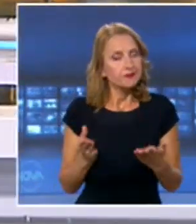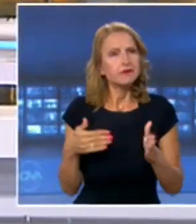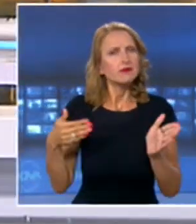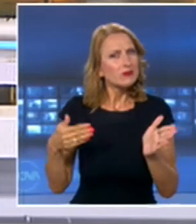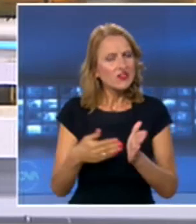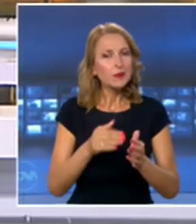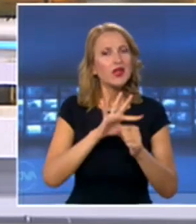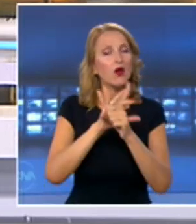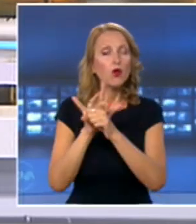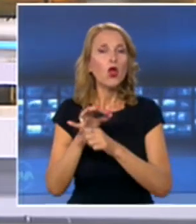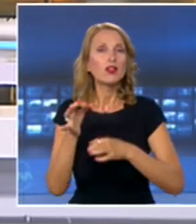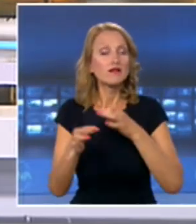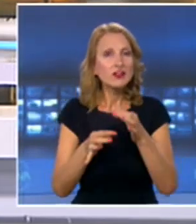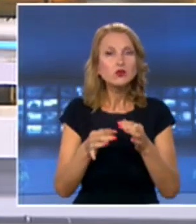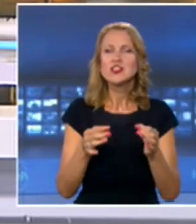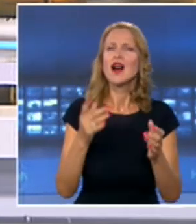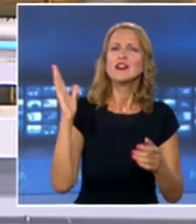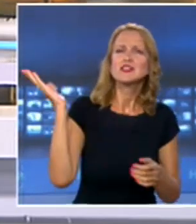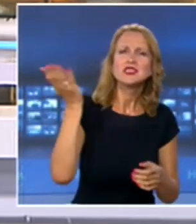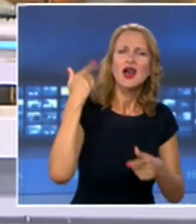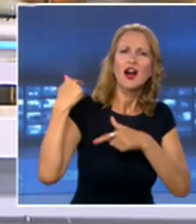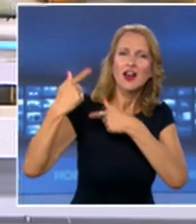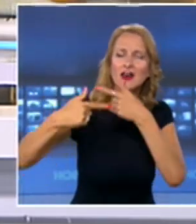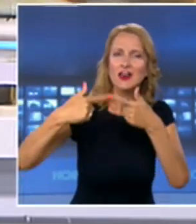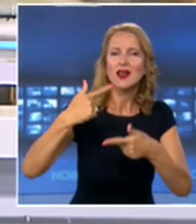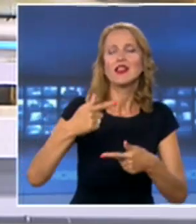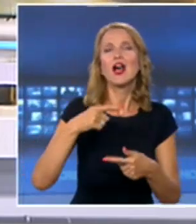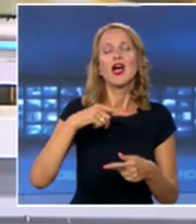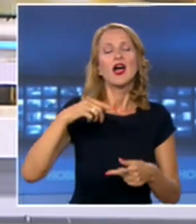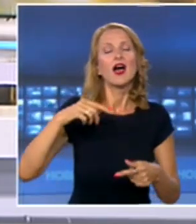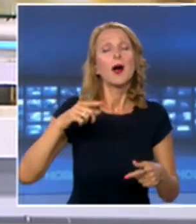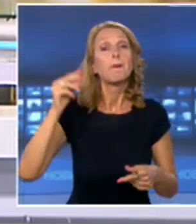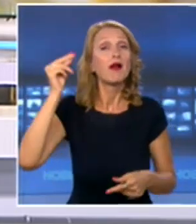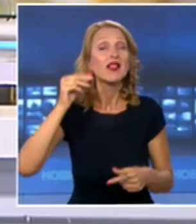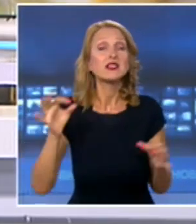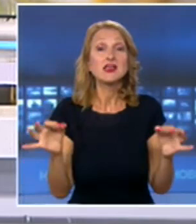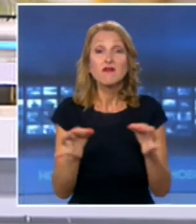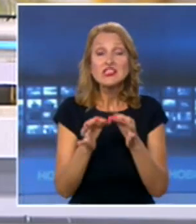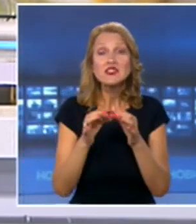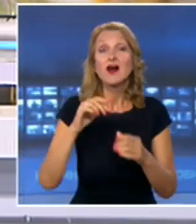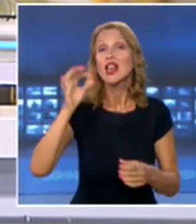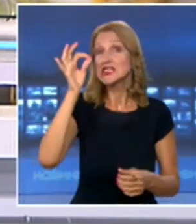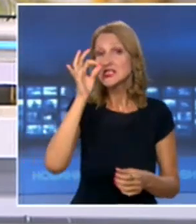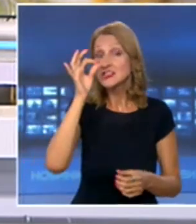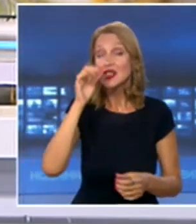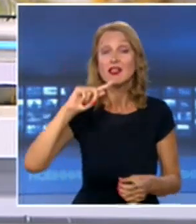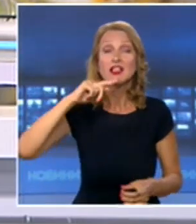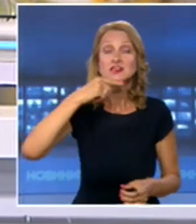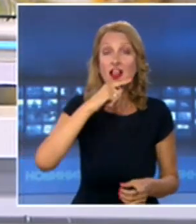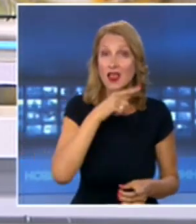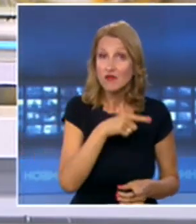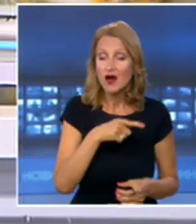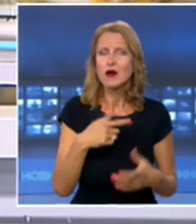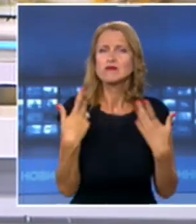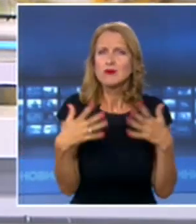от най-старите кулинарни събития у нас се проведе и то при голям интерес. Българският фестивал на синята слива събра стотици